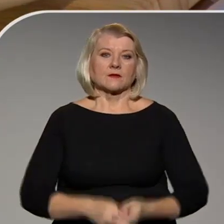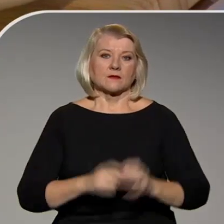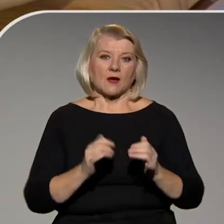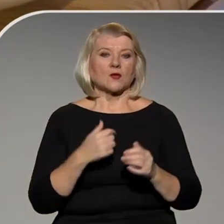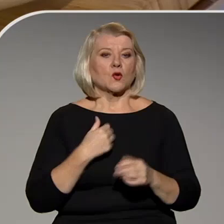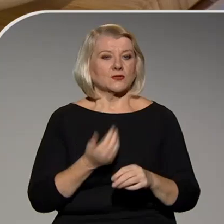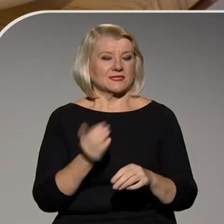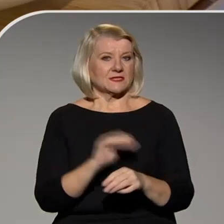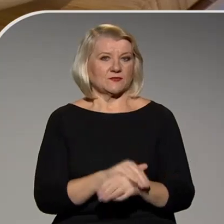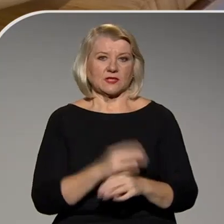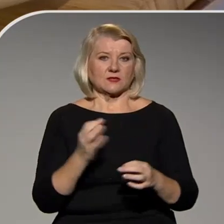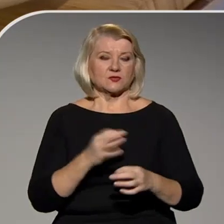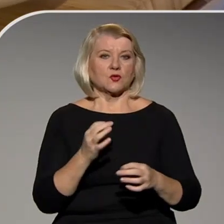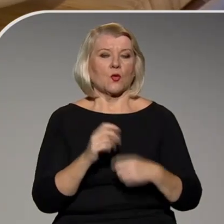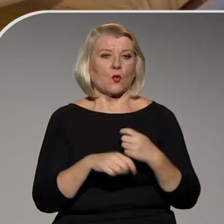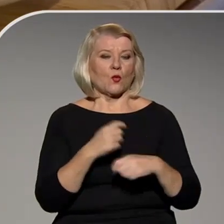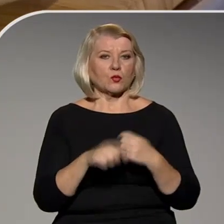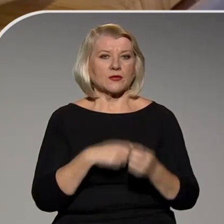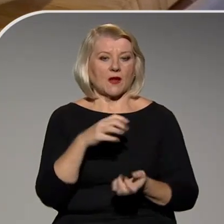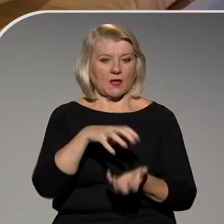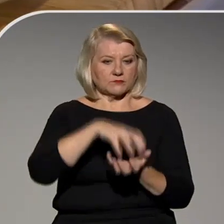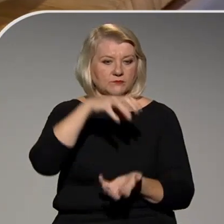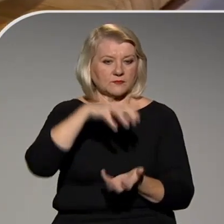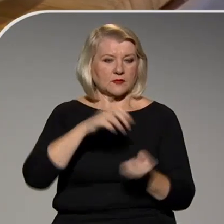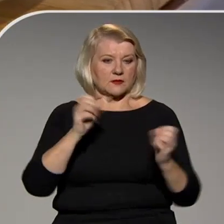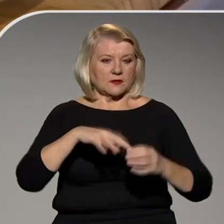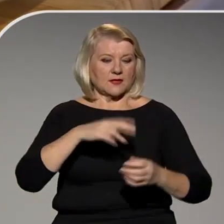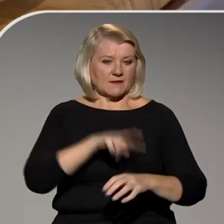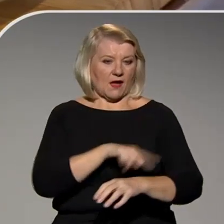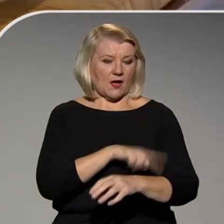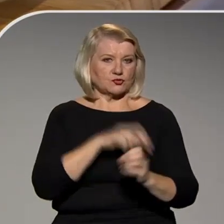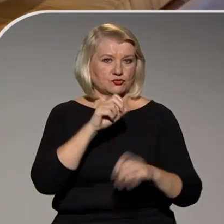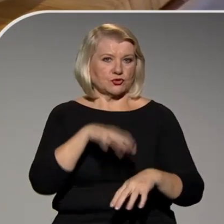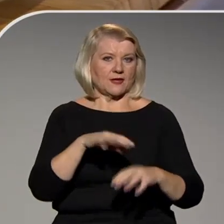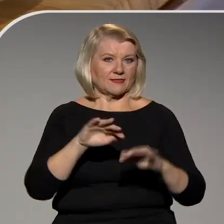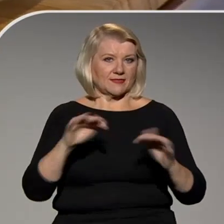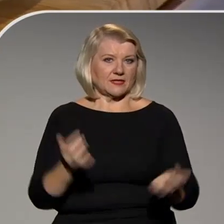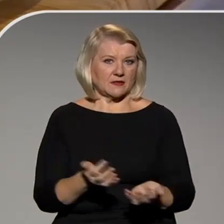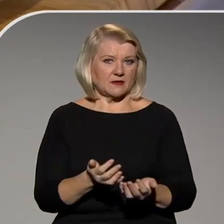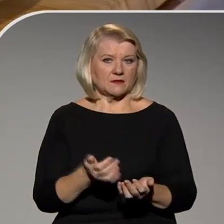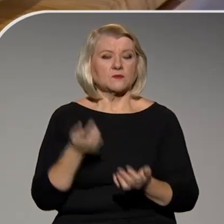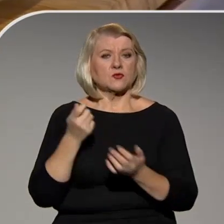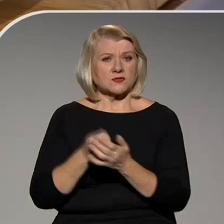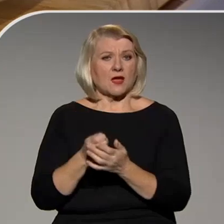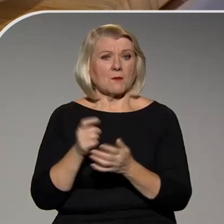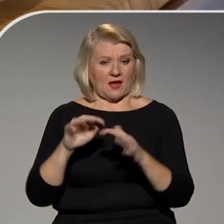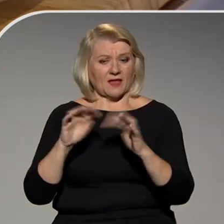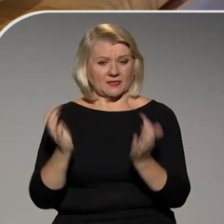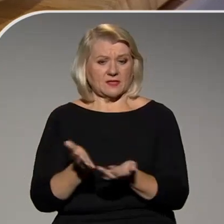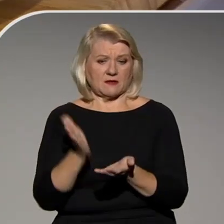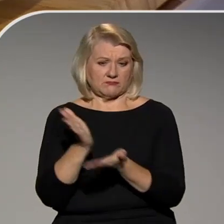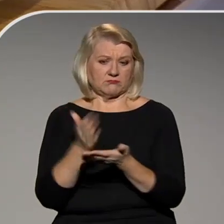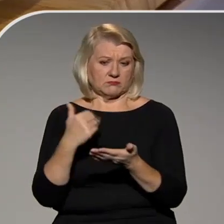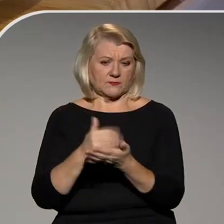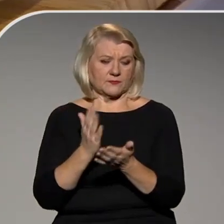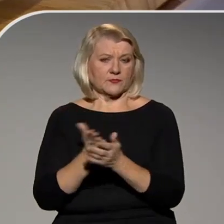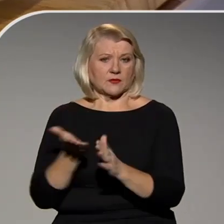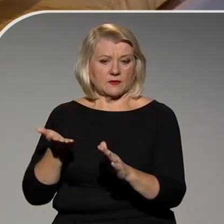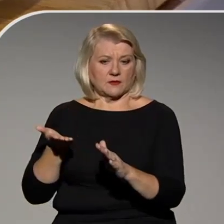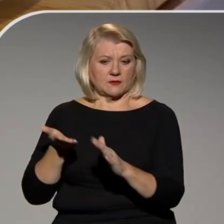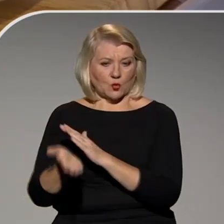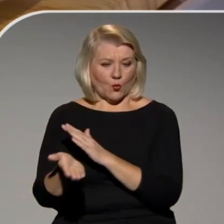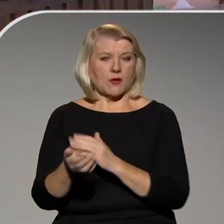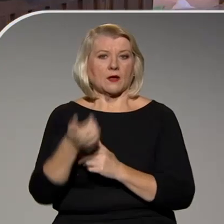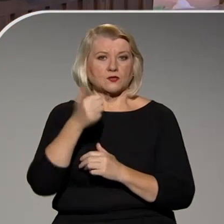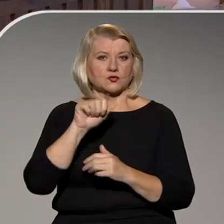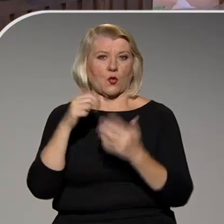podzim udělat zavařené dýňové pyré, což je vlastně jenom ta rozkrájená dýně, kterou v troubě na